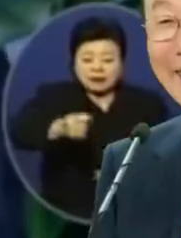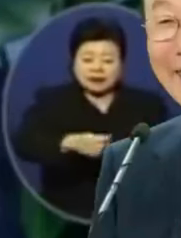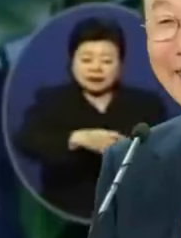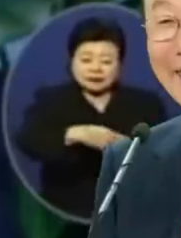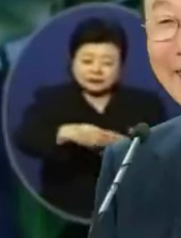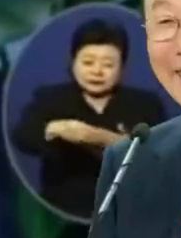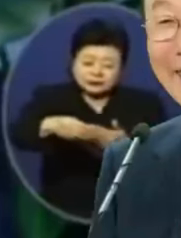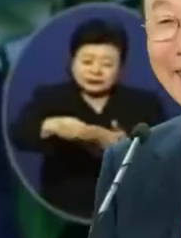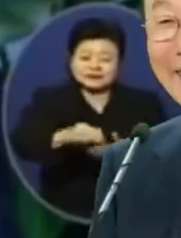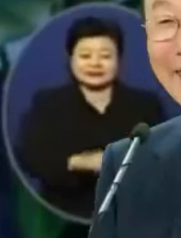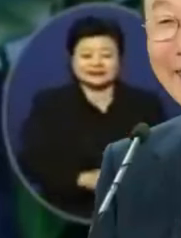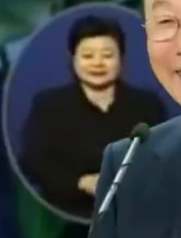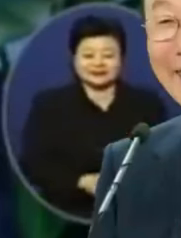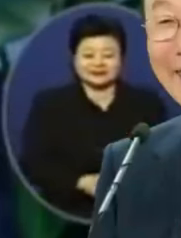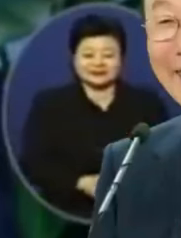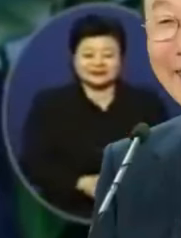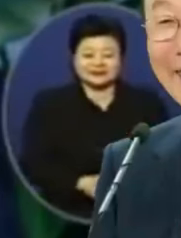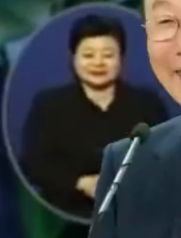나를 안위하시나이다.